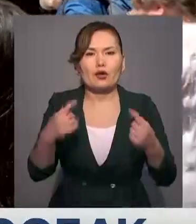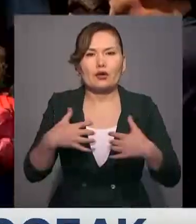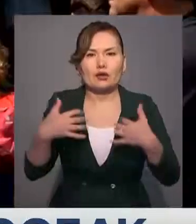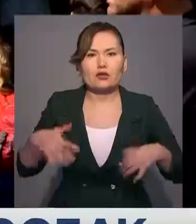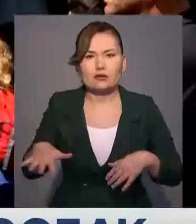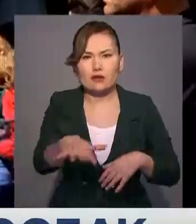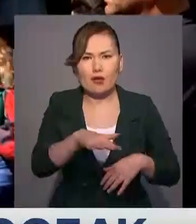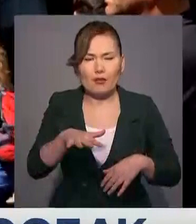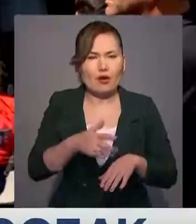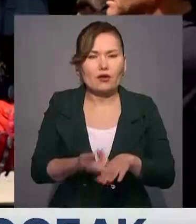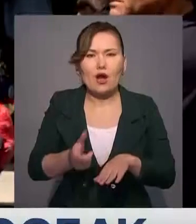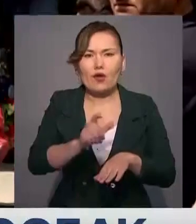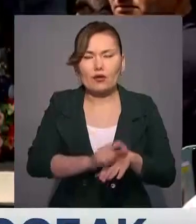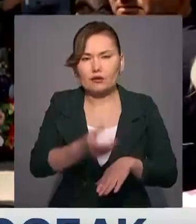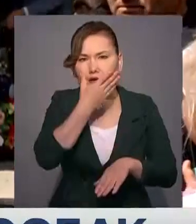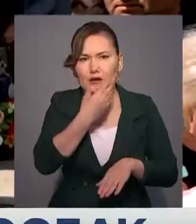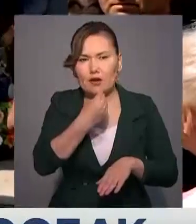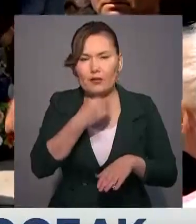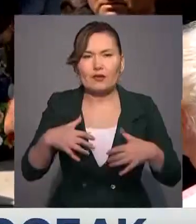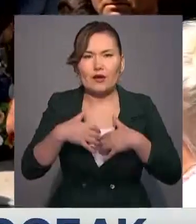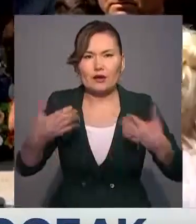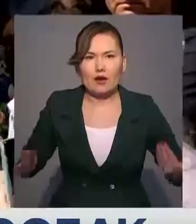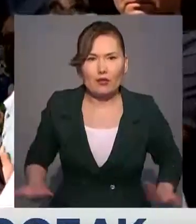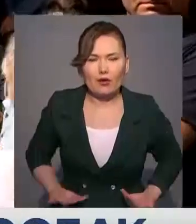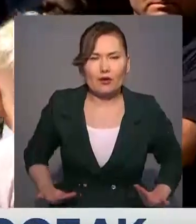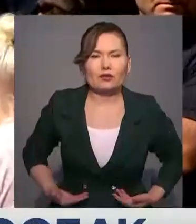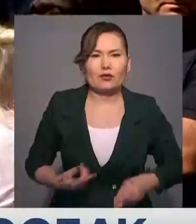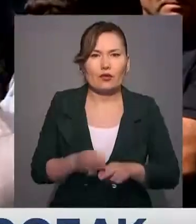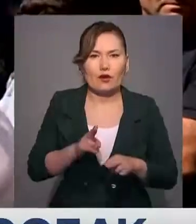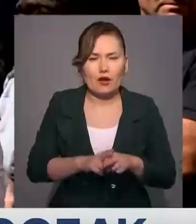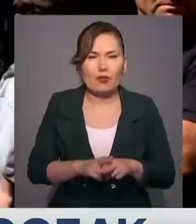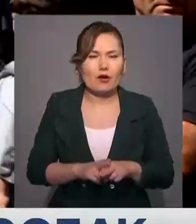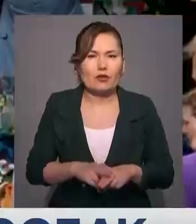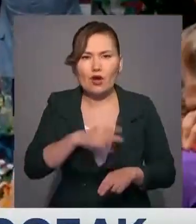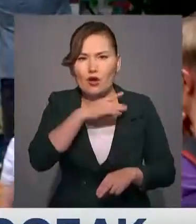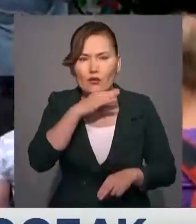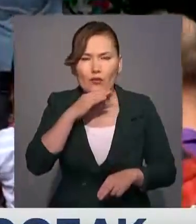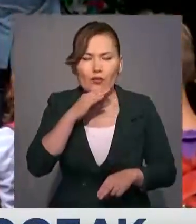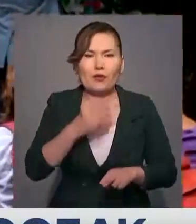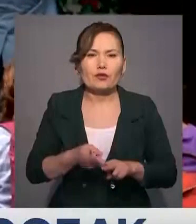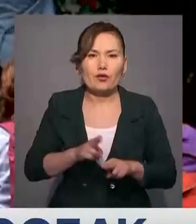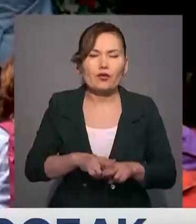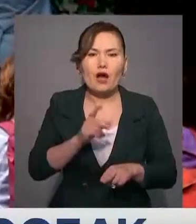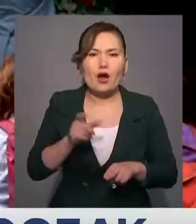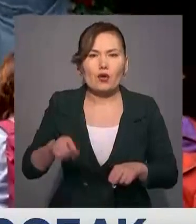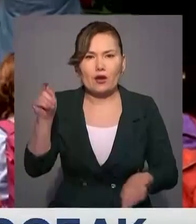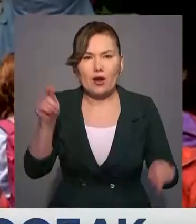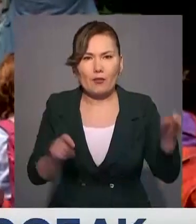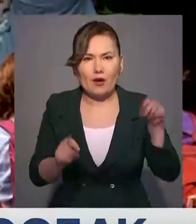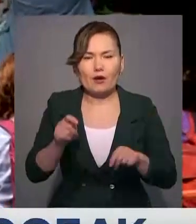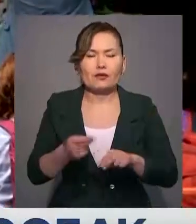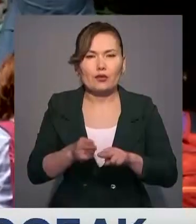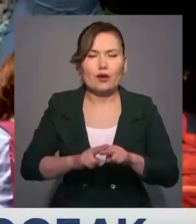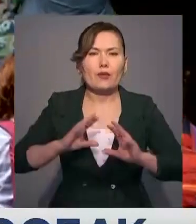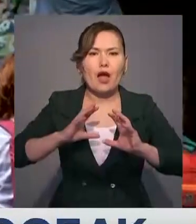болып саналады. Бұған қоса оны мекендейтін жануарлар саны жағынан да алдыңғы қатарда тұр. Баққа келушілер саны жағынан да әлем